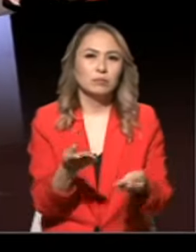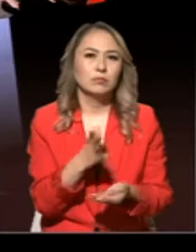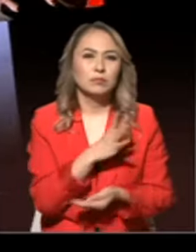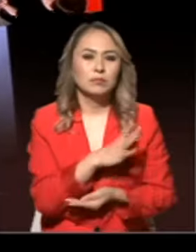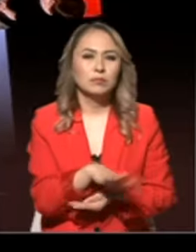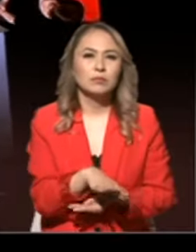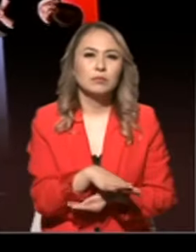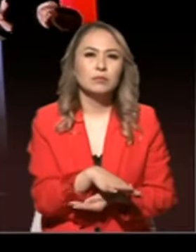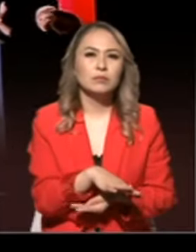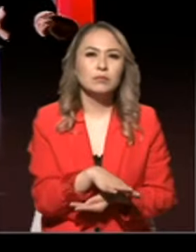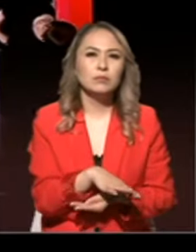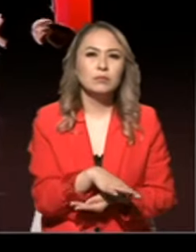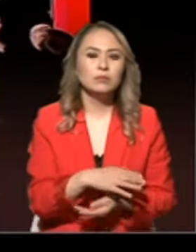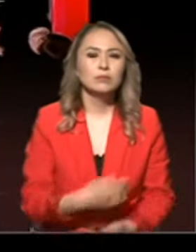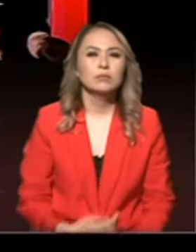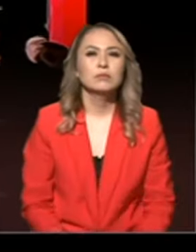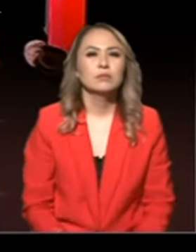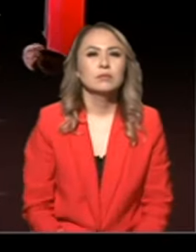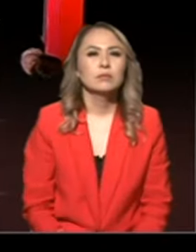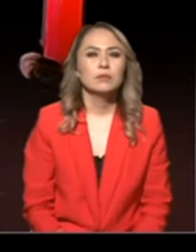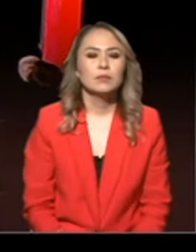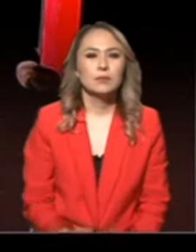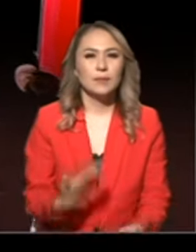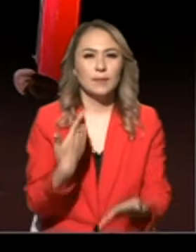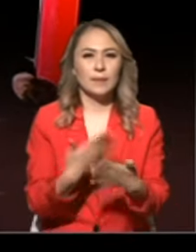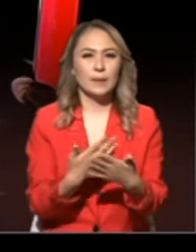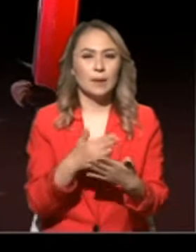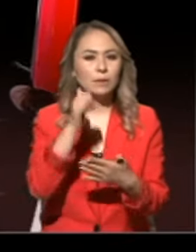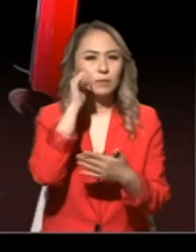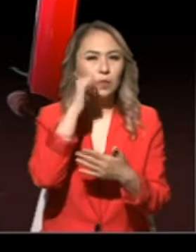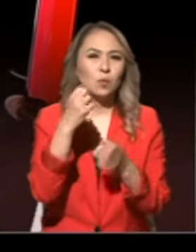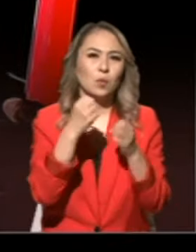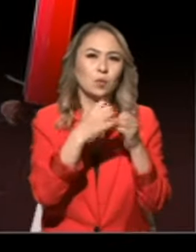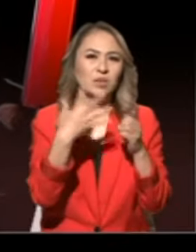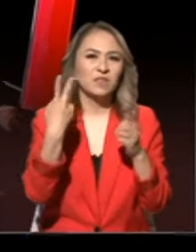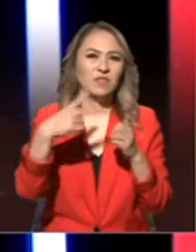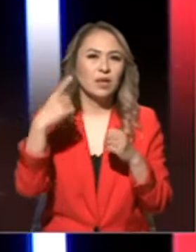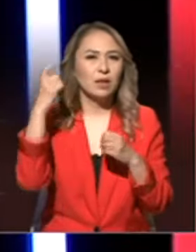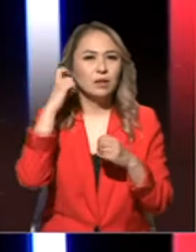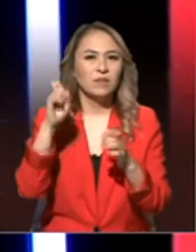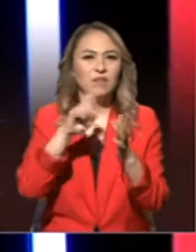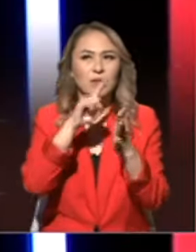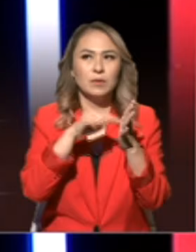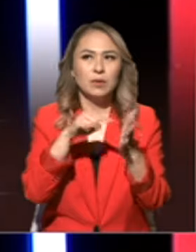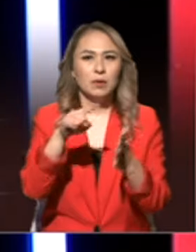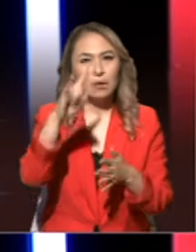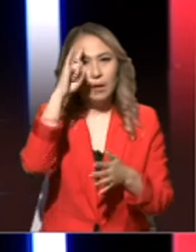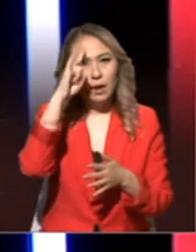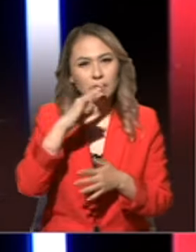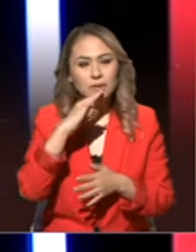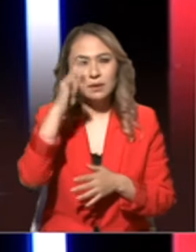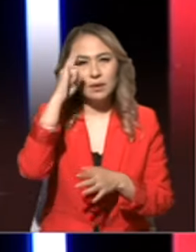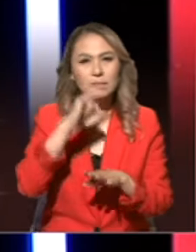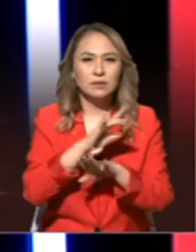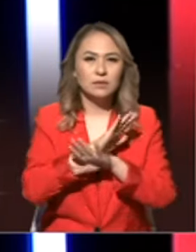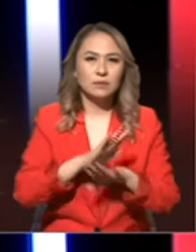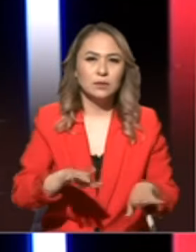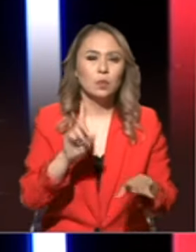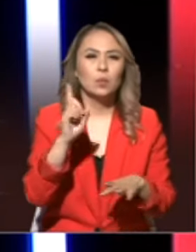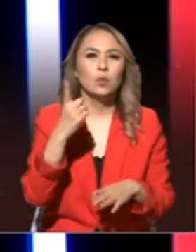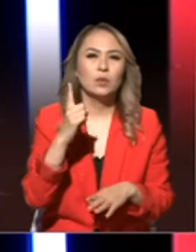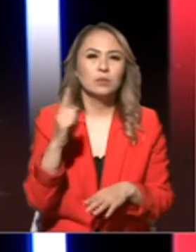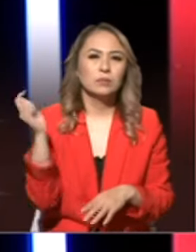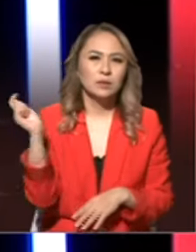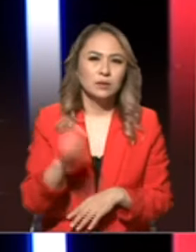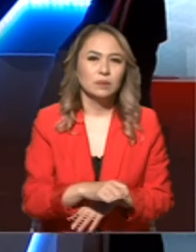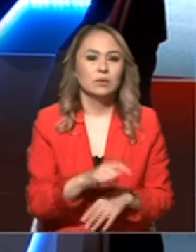Міне квота берілді. Сосын енді олардың ертең мысалға бір 15-20 жылдан кейін қазақ па деген сұрақ туа бастайды. Ол қазақ болады, ол келгеннен кейін